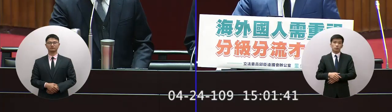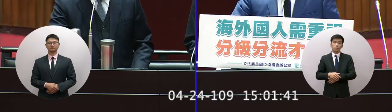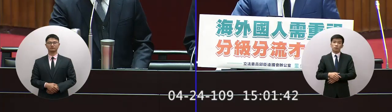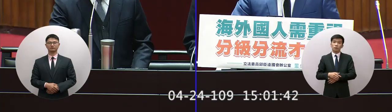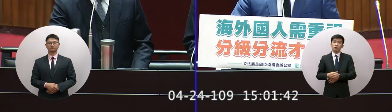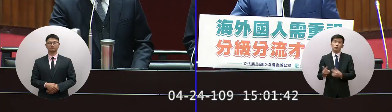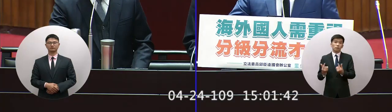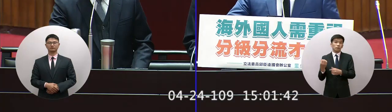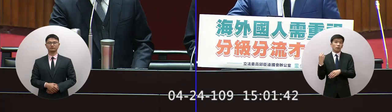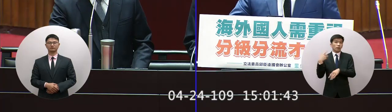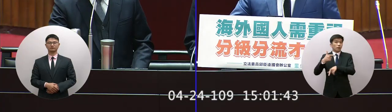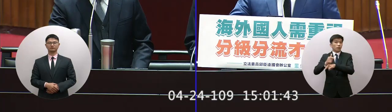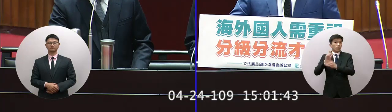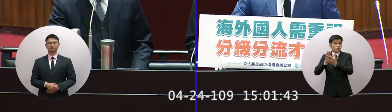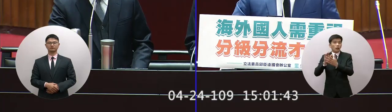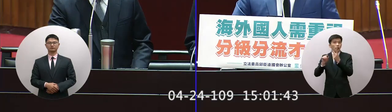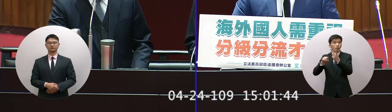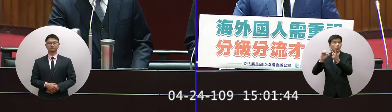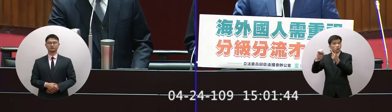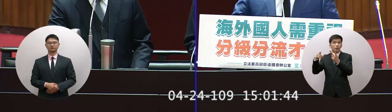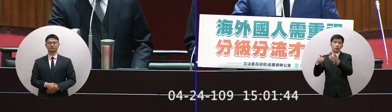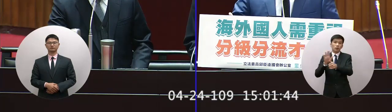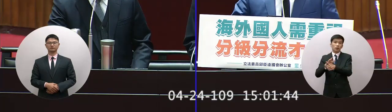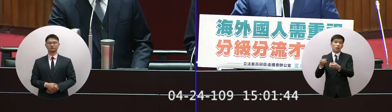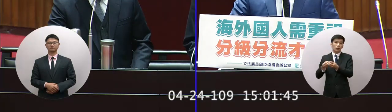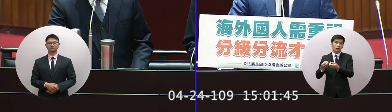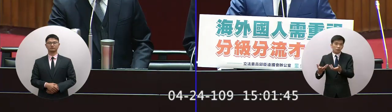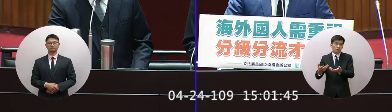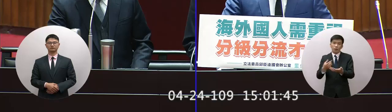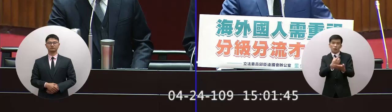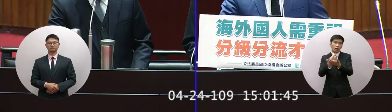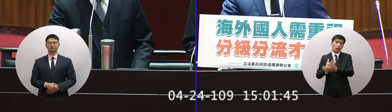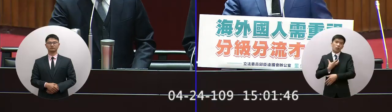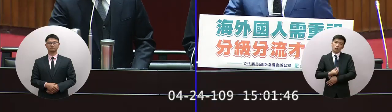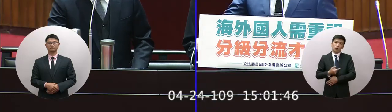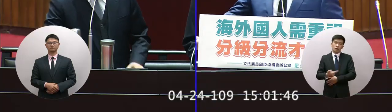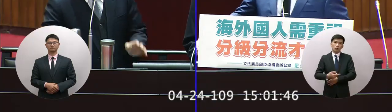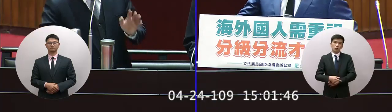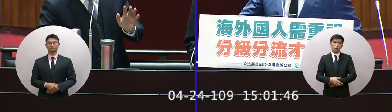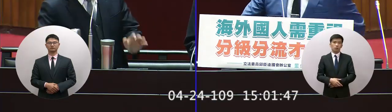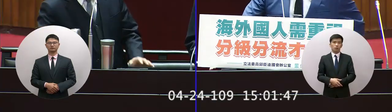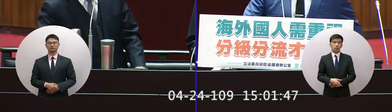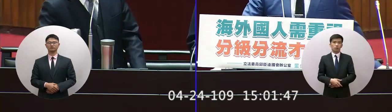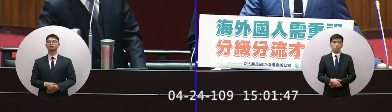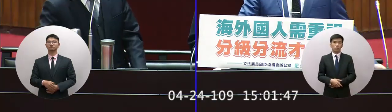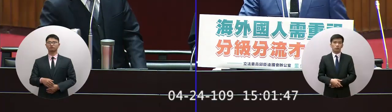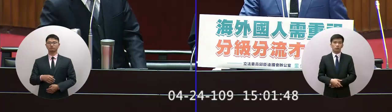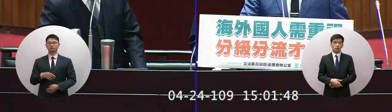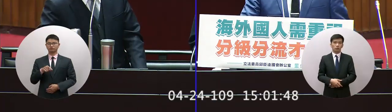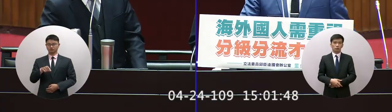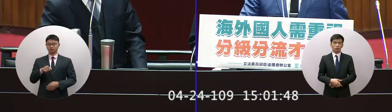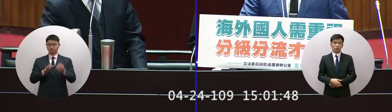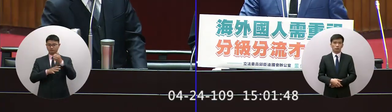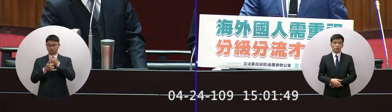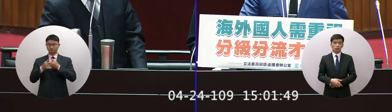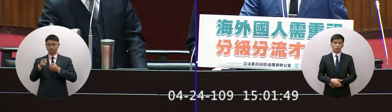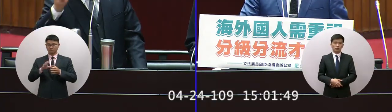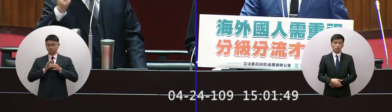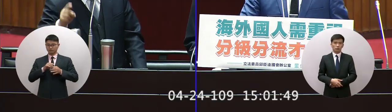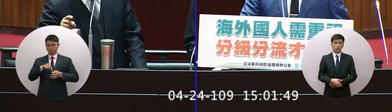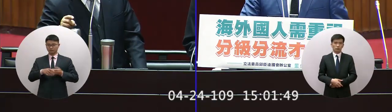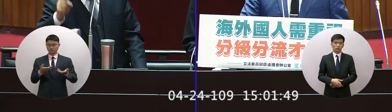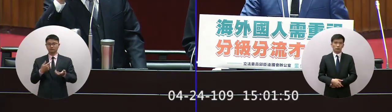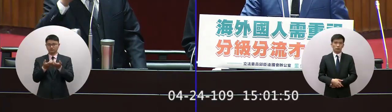南向基本2.0，你要按哪个走？大概心都被伤透了。 好，委员，你关心这点，咱分做几部